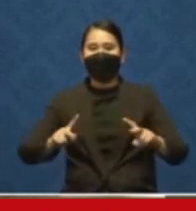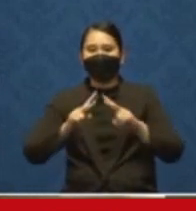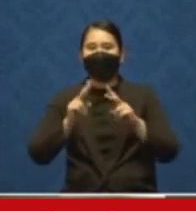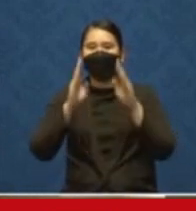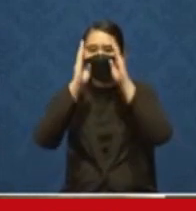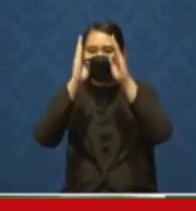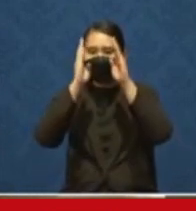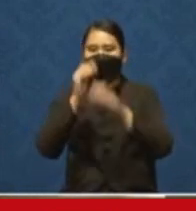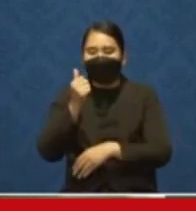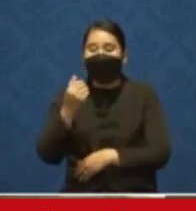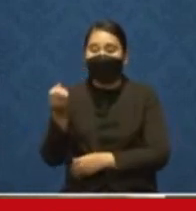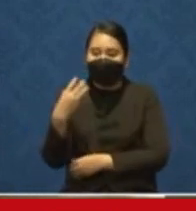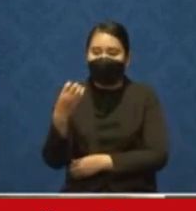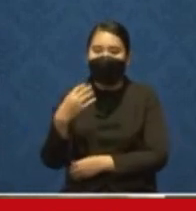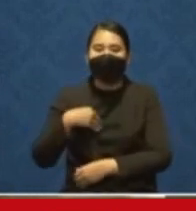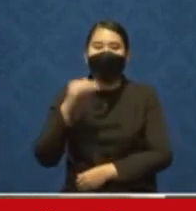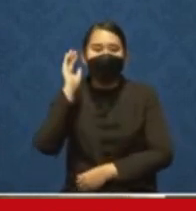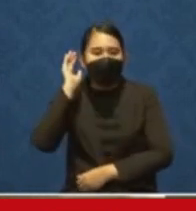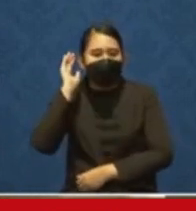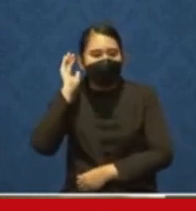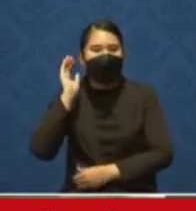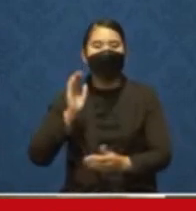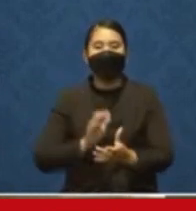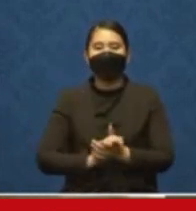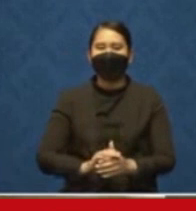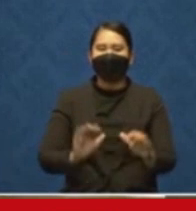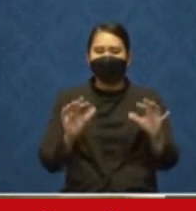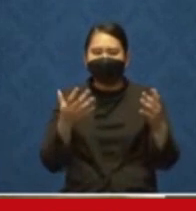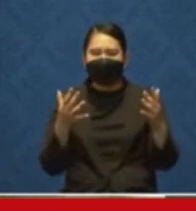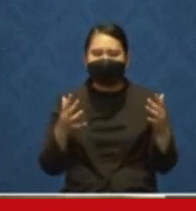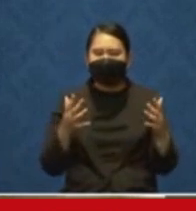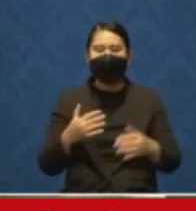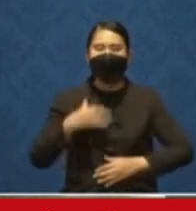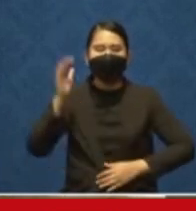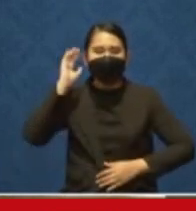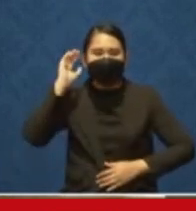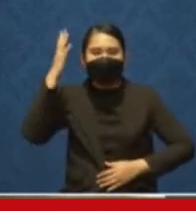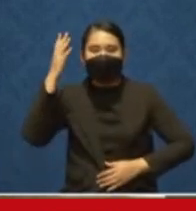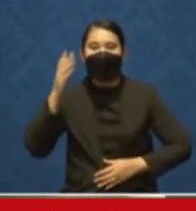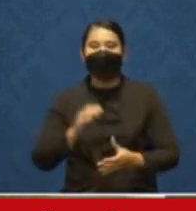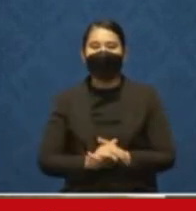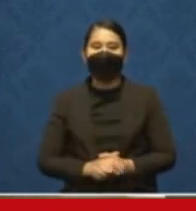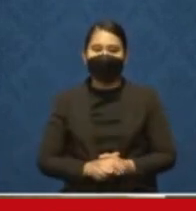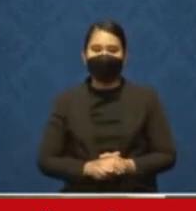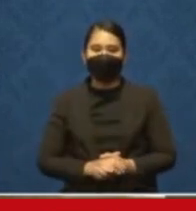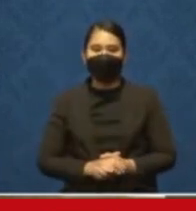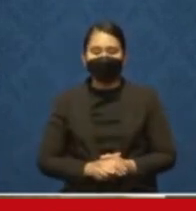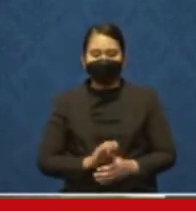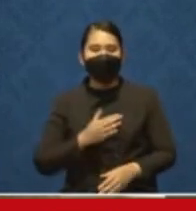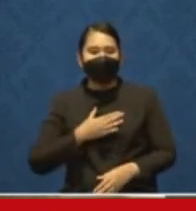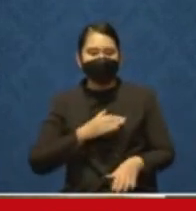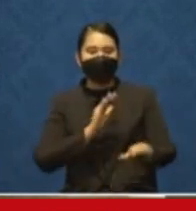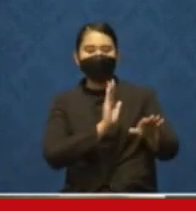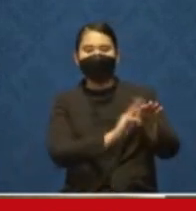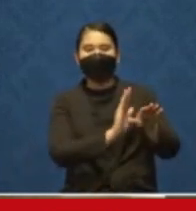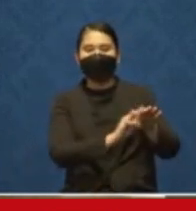ขึ้นเงินก็เพราะเขาจะเอาอย่างเงี้ยอะถ้าท่านรัฐมนตรีทั้งก็อาจจะเจตนาดีนะฉันเชื่อลูกน้องเท่ารายงานนะท่านก็บอกว่าเป็น